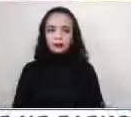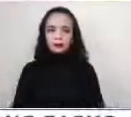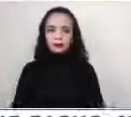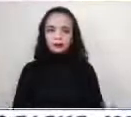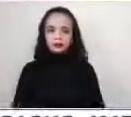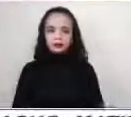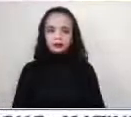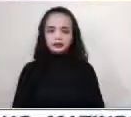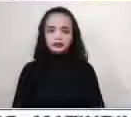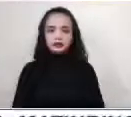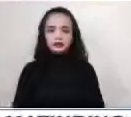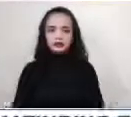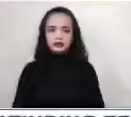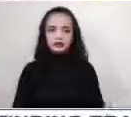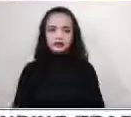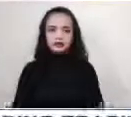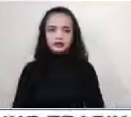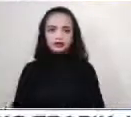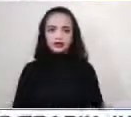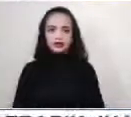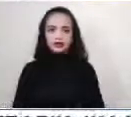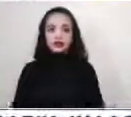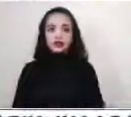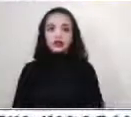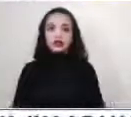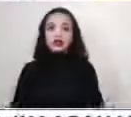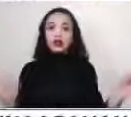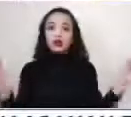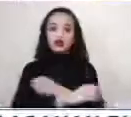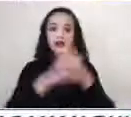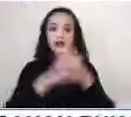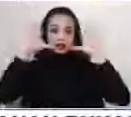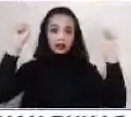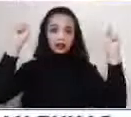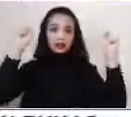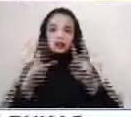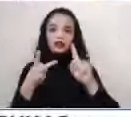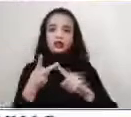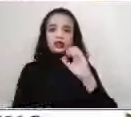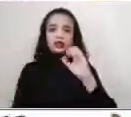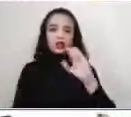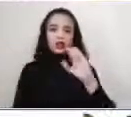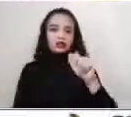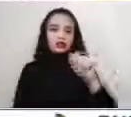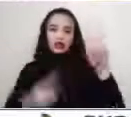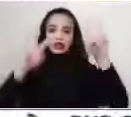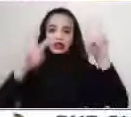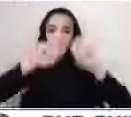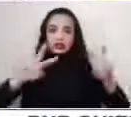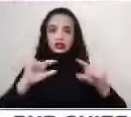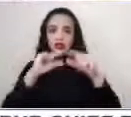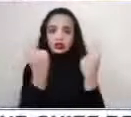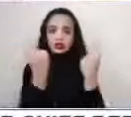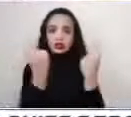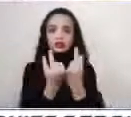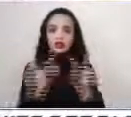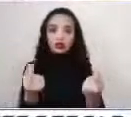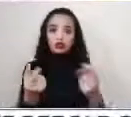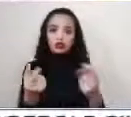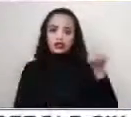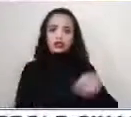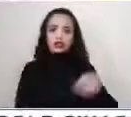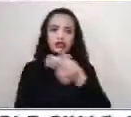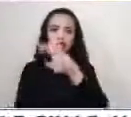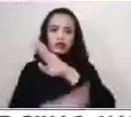temporary travel ban sa UK. Bagamat, pakinggan din po natin ang sinabi ng WHO na hindi naman dapat ikabahala yan